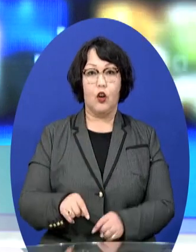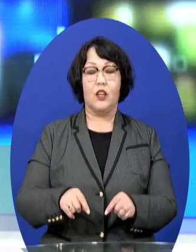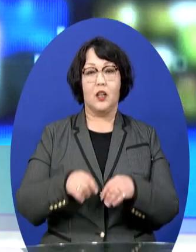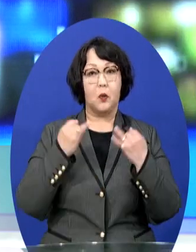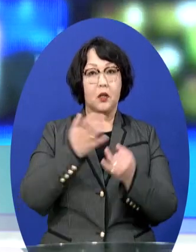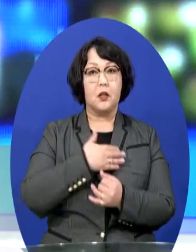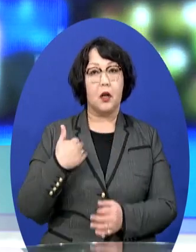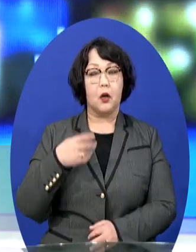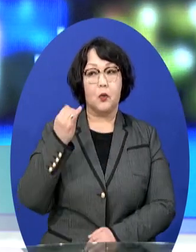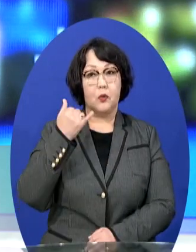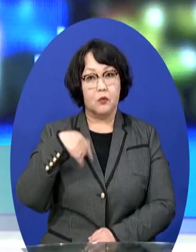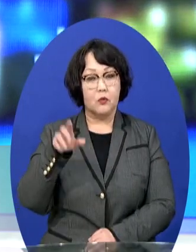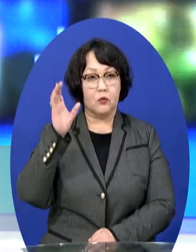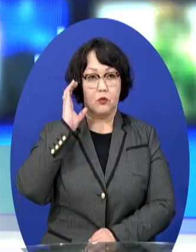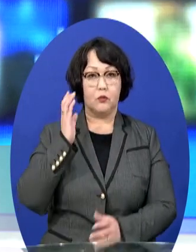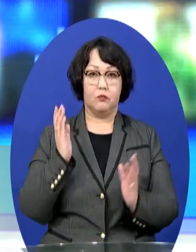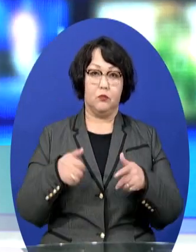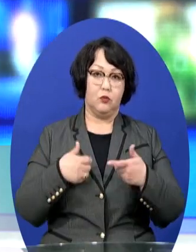байр суурийг үзэгчдэд хүргье.